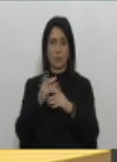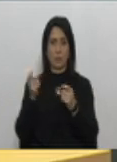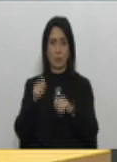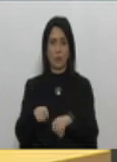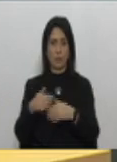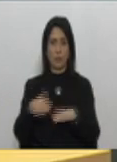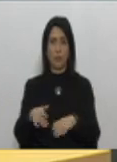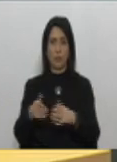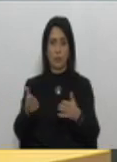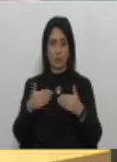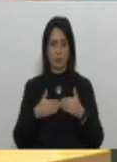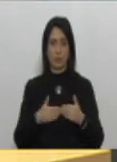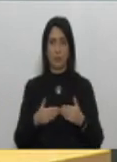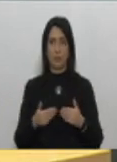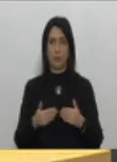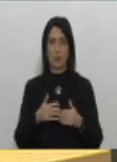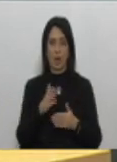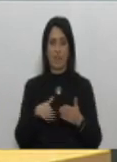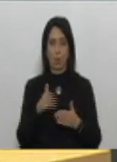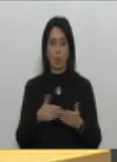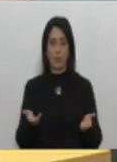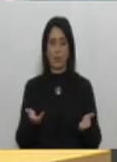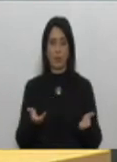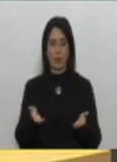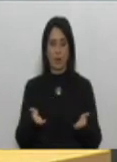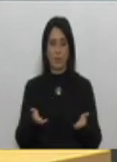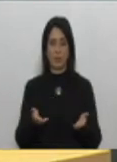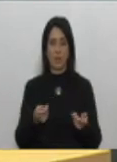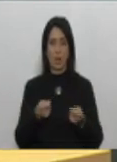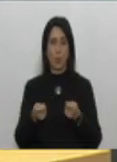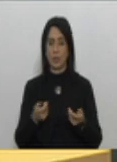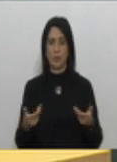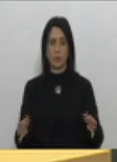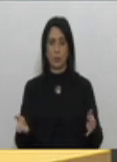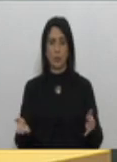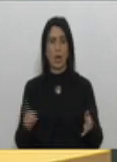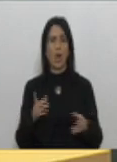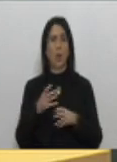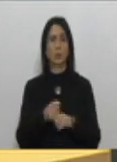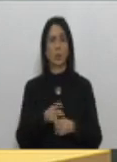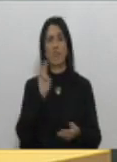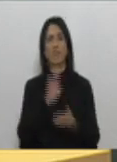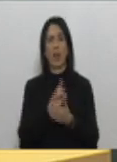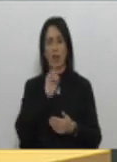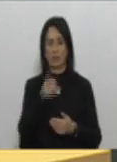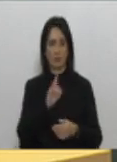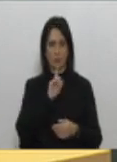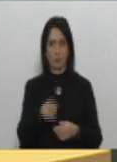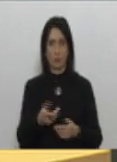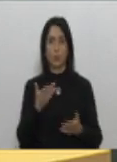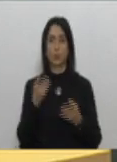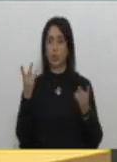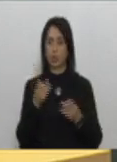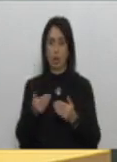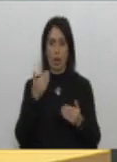ინიციატორები თქვენთან ერთად, თუ გნებავთ და გავაუქმებთ ამ რეგულაციას და რა უზღუდავს. იმედი ხვდებით ამ საკანონმდებლო